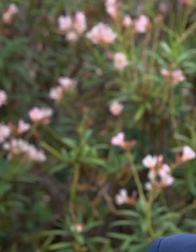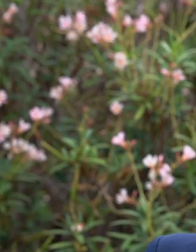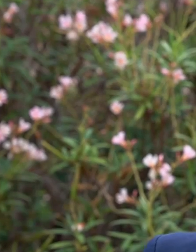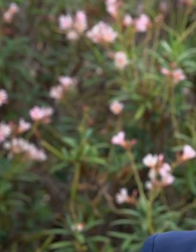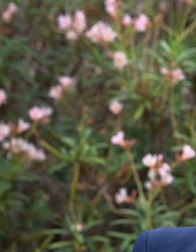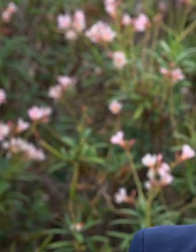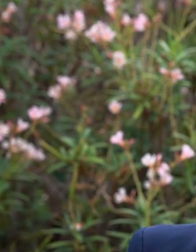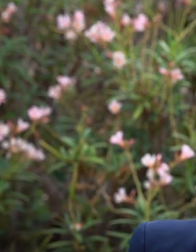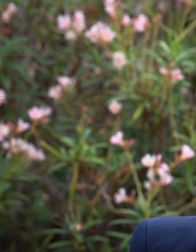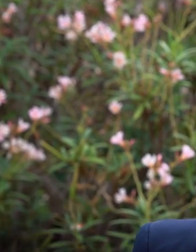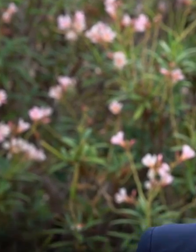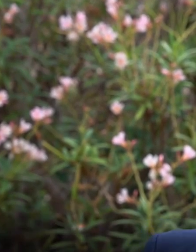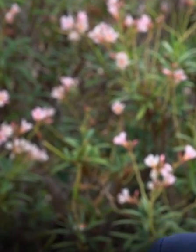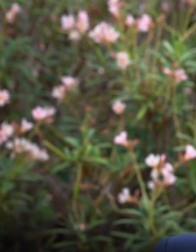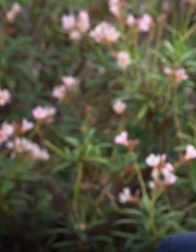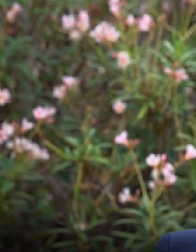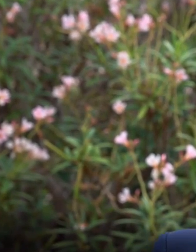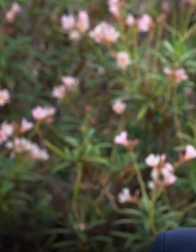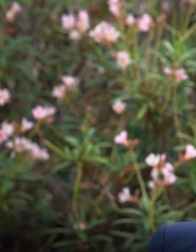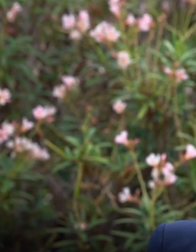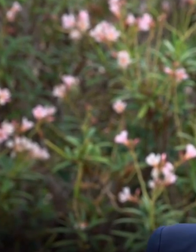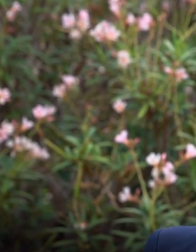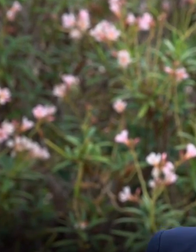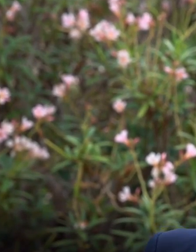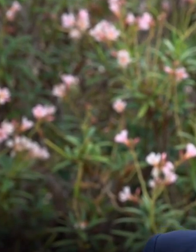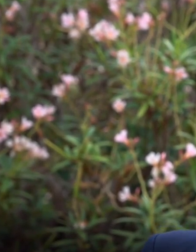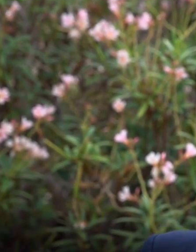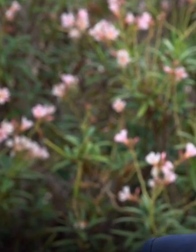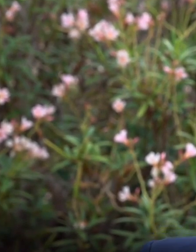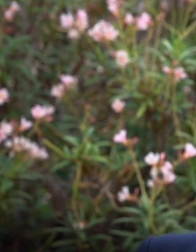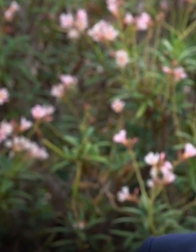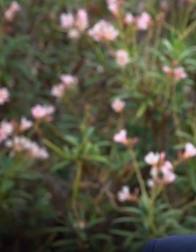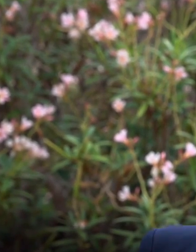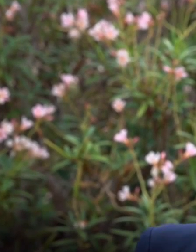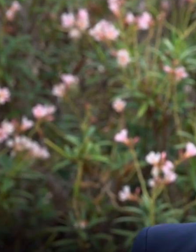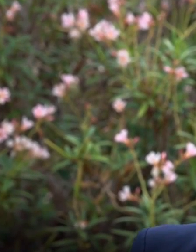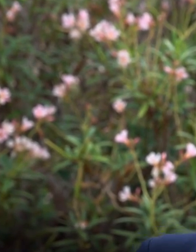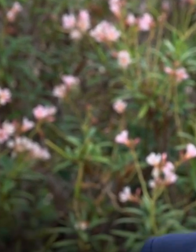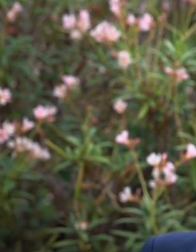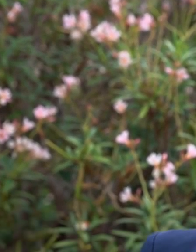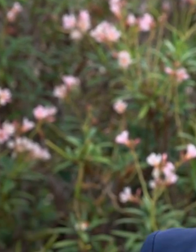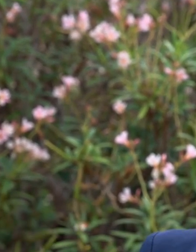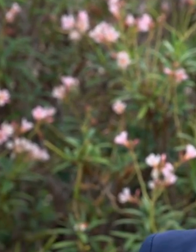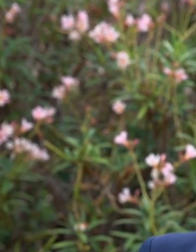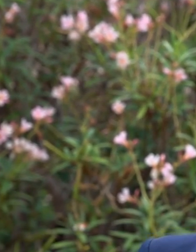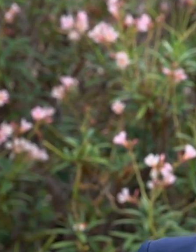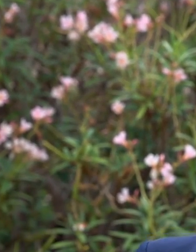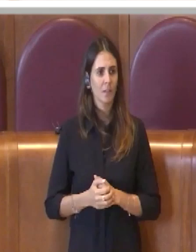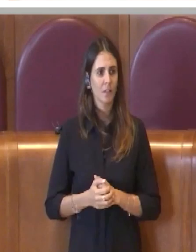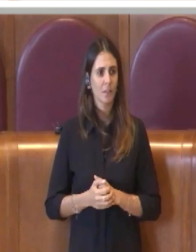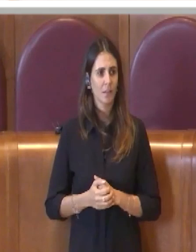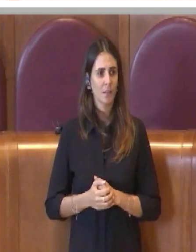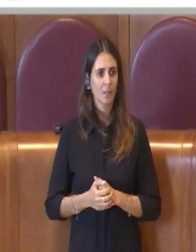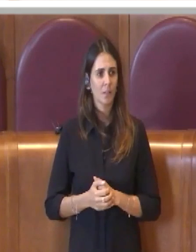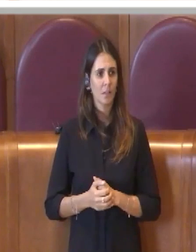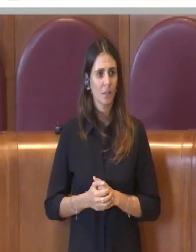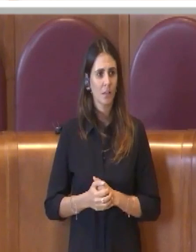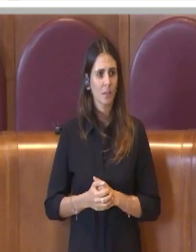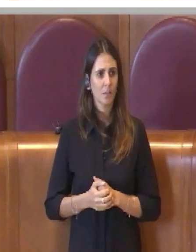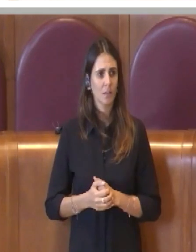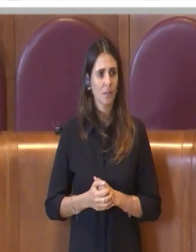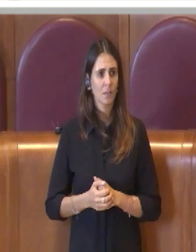Giulio Cesare è un'aula sacra, almeno io porto avanti il mio mandato in maniera rispettosa di tutte le forze politiche. Un